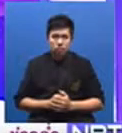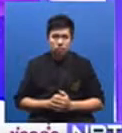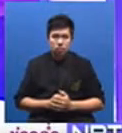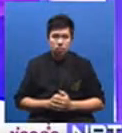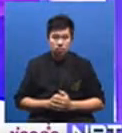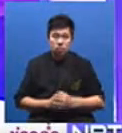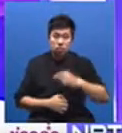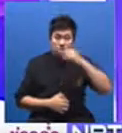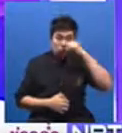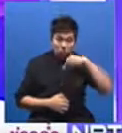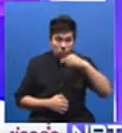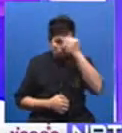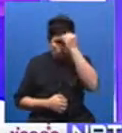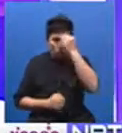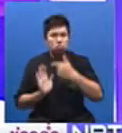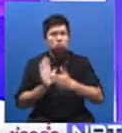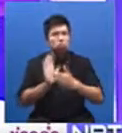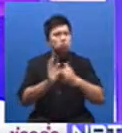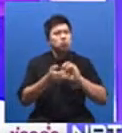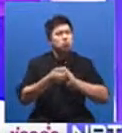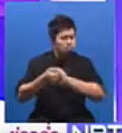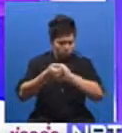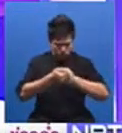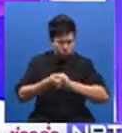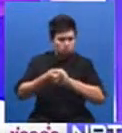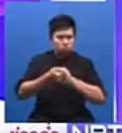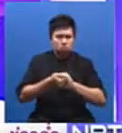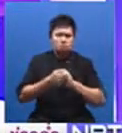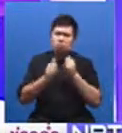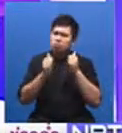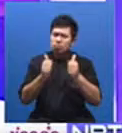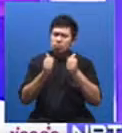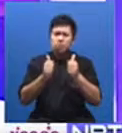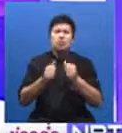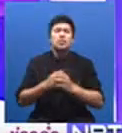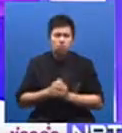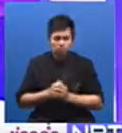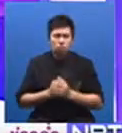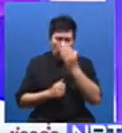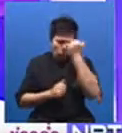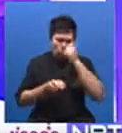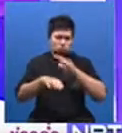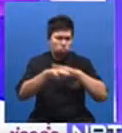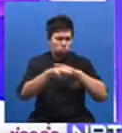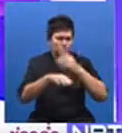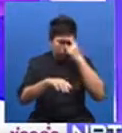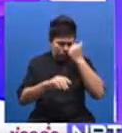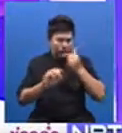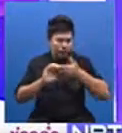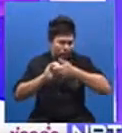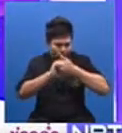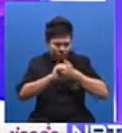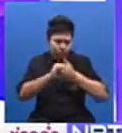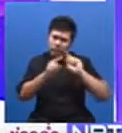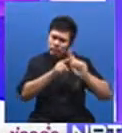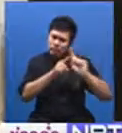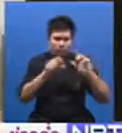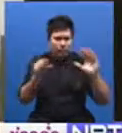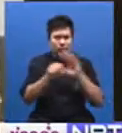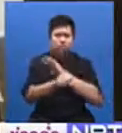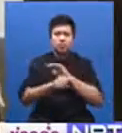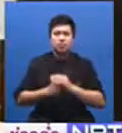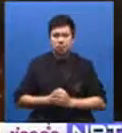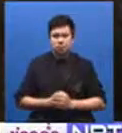ขณะที่ไทยและญี่ปุ่นได้ยืนยันความสัมพันธ์ของ 2ประเทศเป็นไปอย่างแน่นแฟ้นพร้อมย้ำถึงความร่วมมือร่วมกันในทุกด้าน